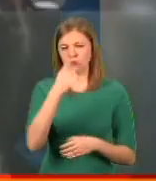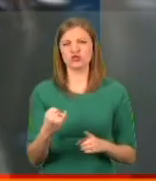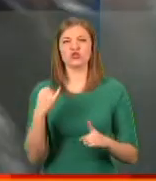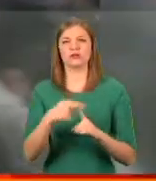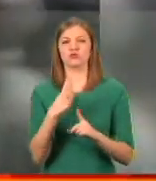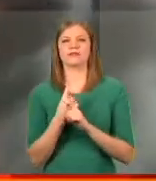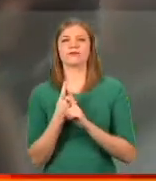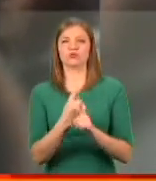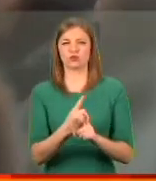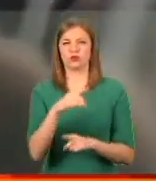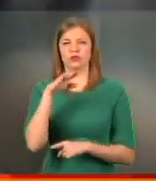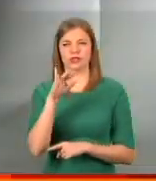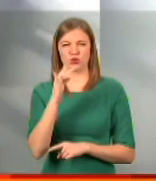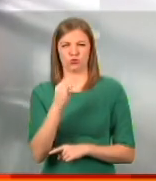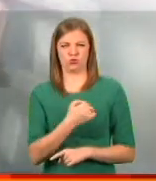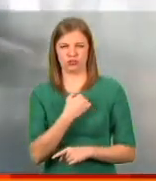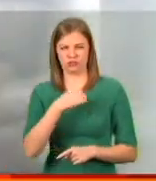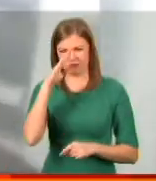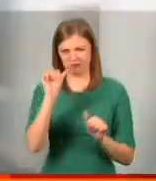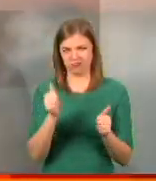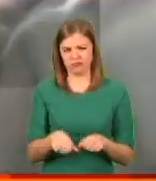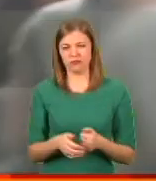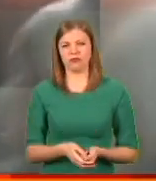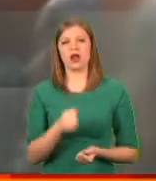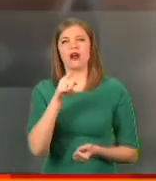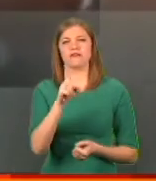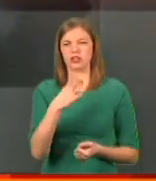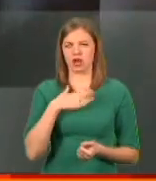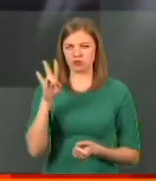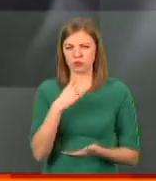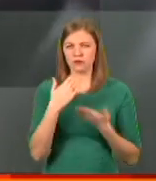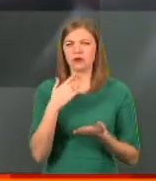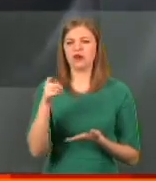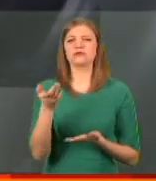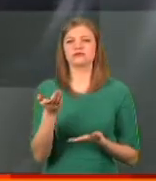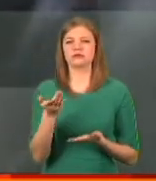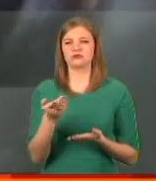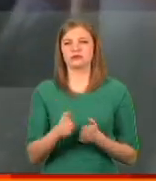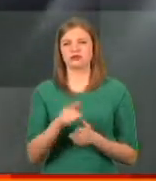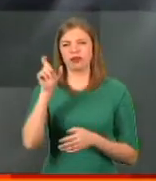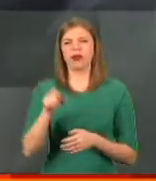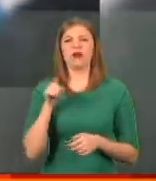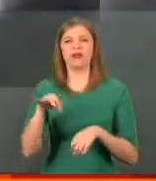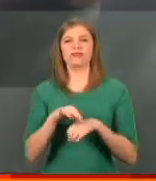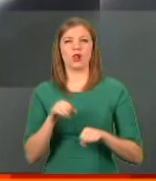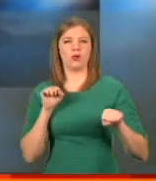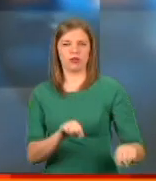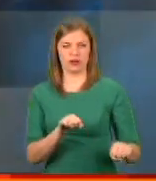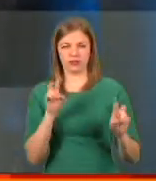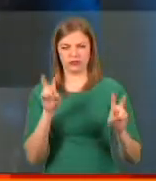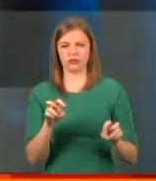ще й у супроводі тітушок. А ви к нашій общині відноситесь? Простіть, двоє. Я розумію,